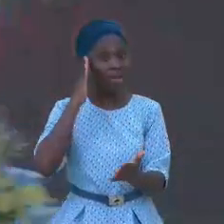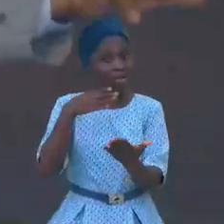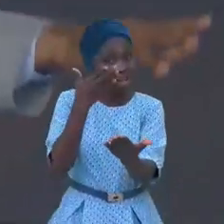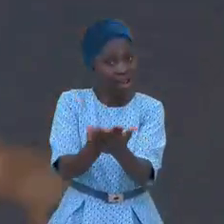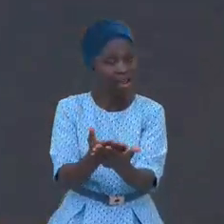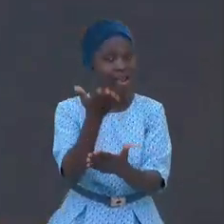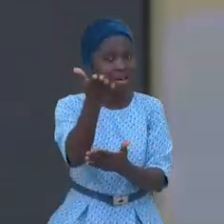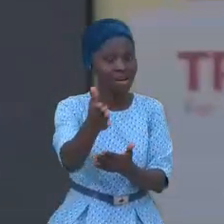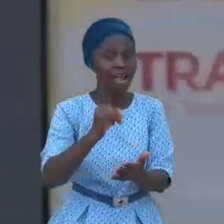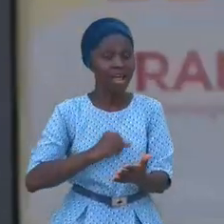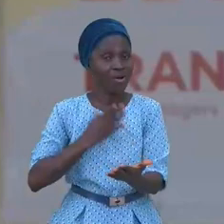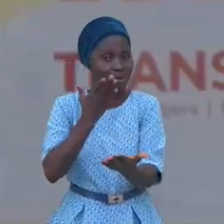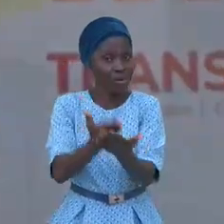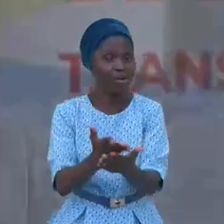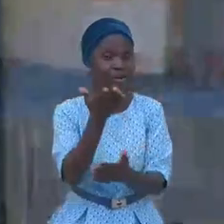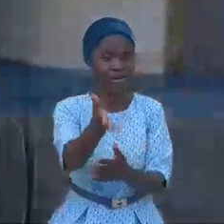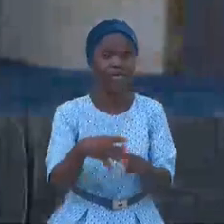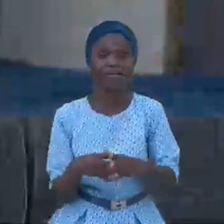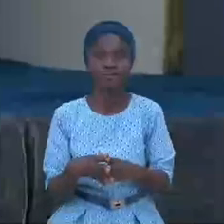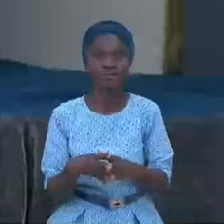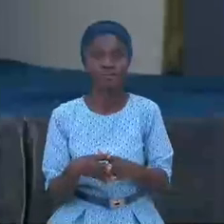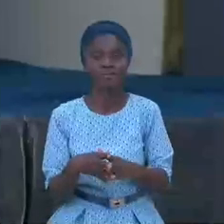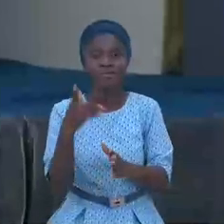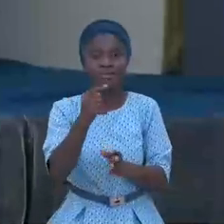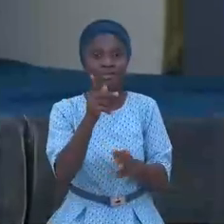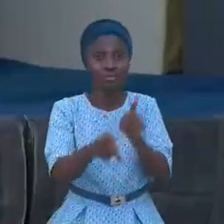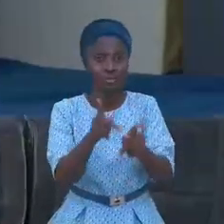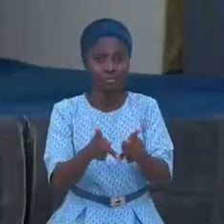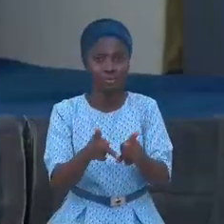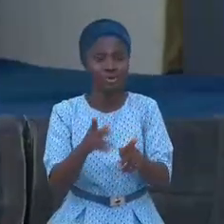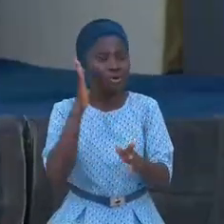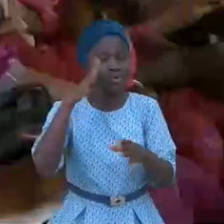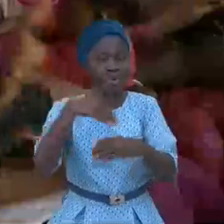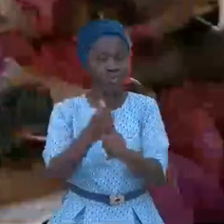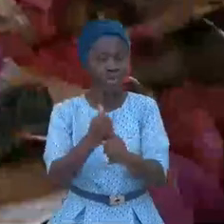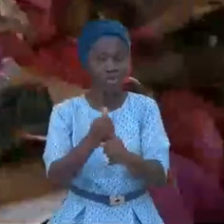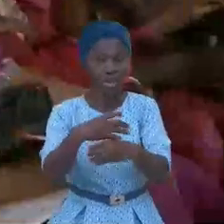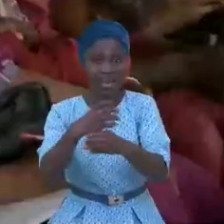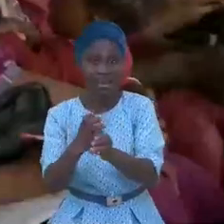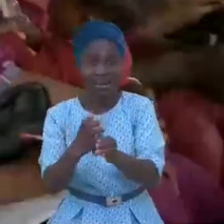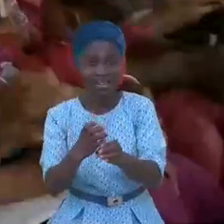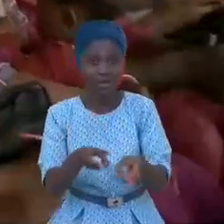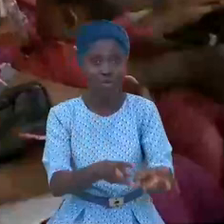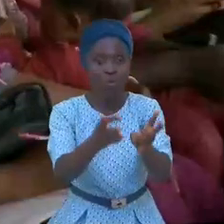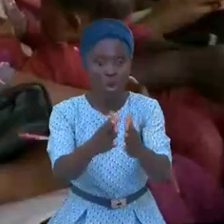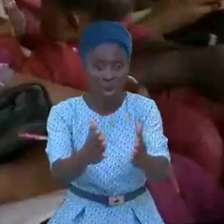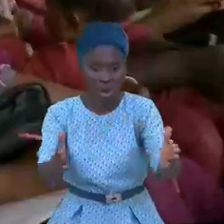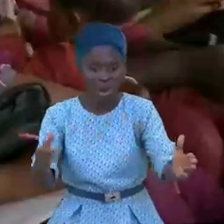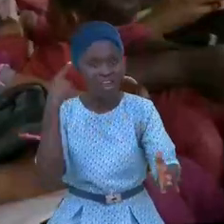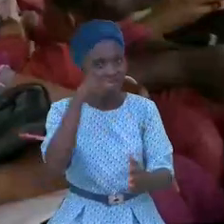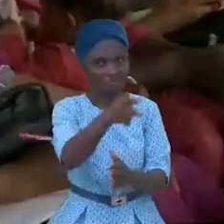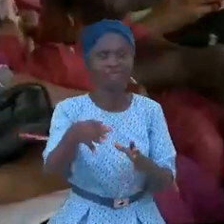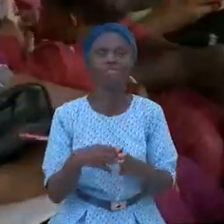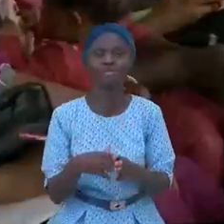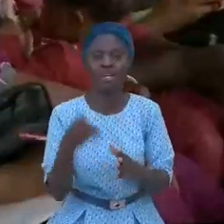je veux aller plus haut. Le monde va te tracer le chemin. Où es-tu? Le monde va